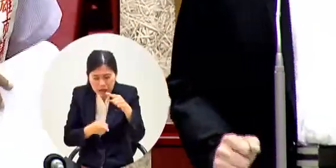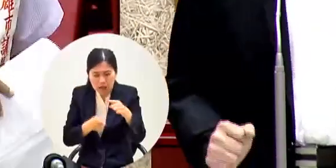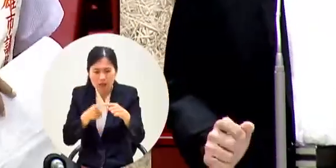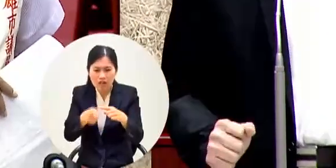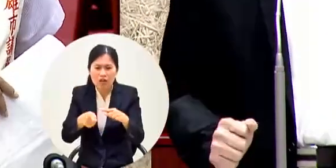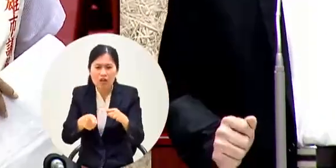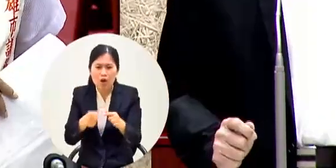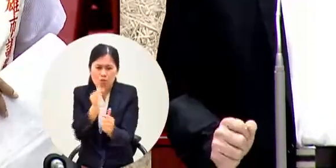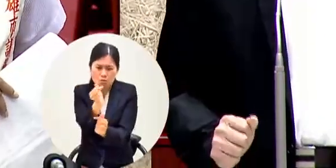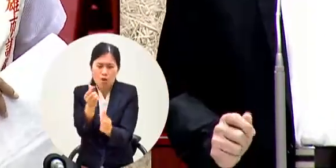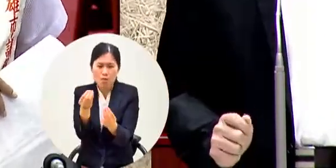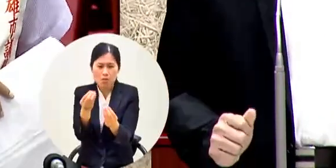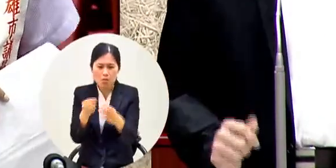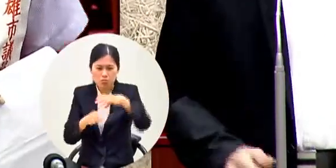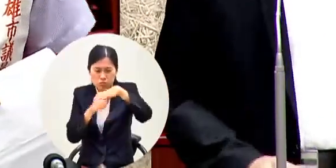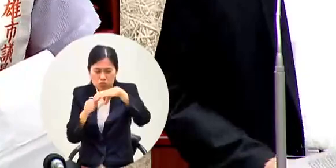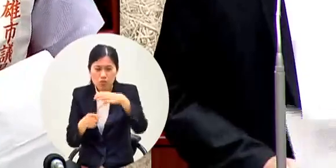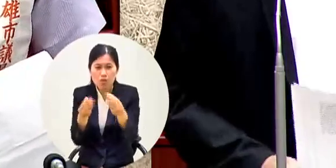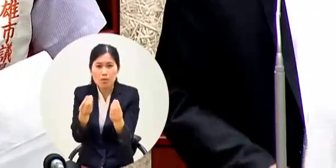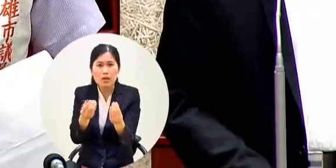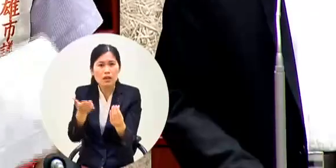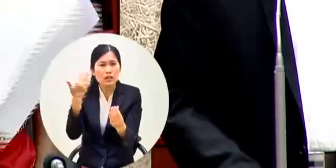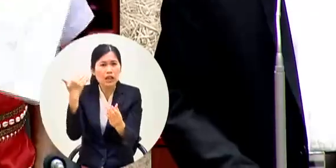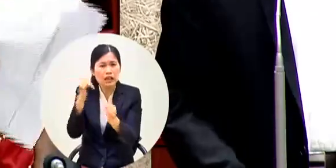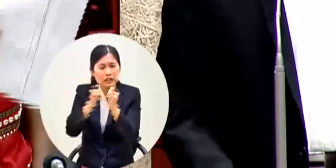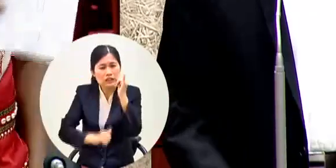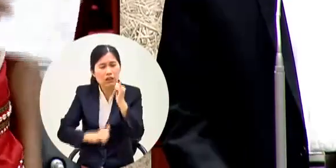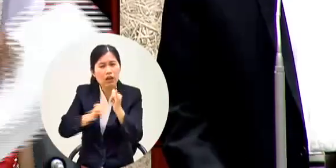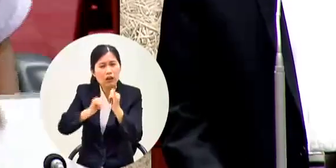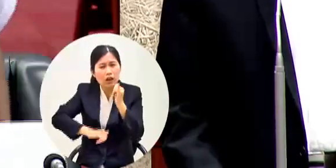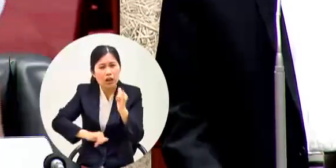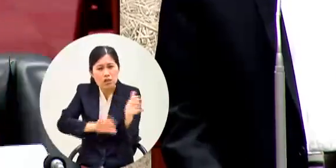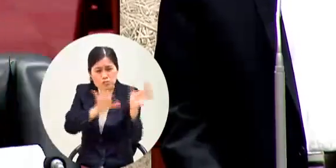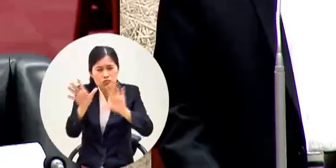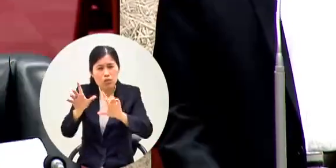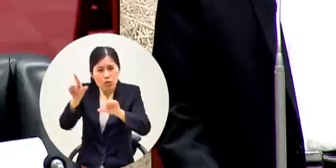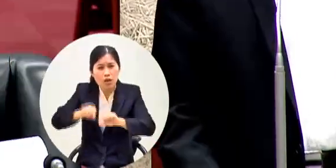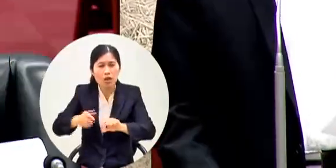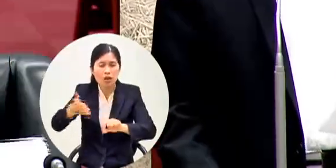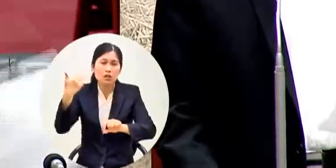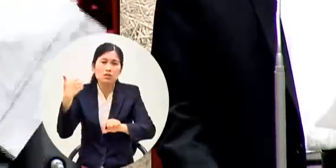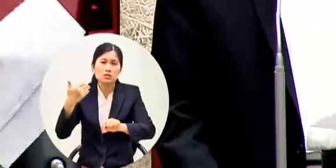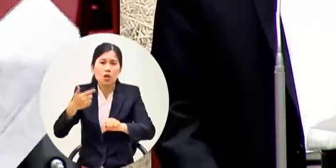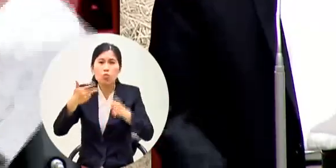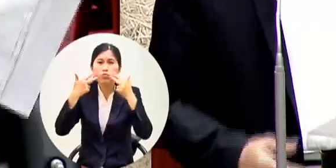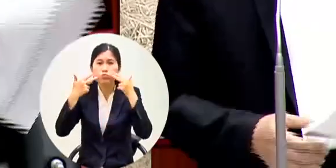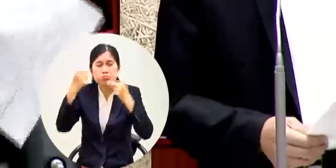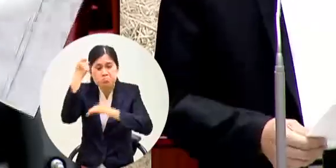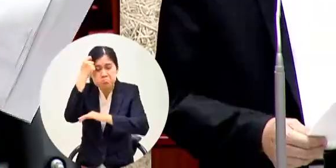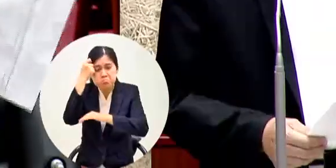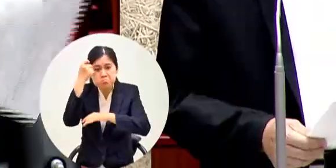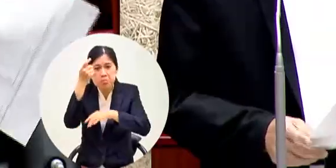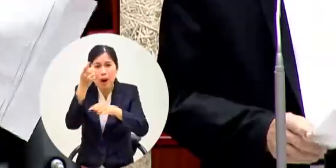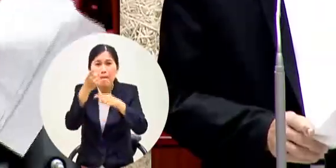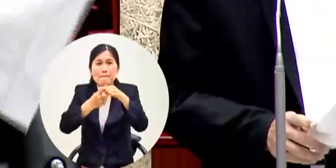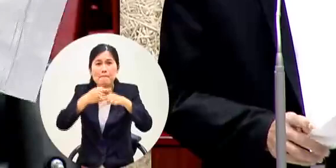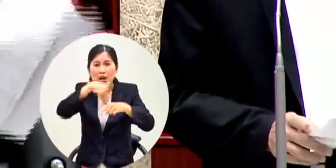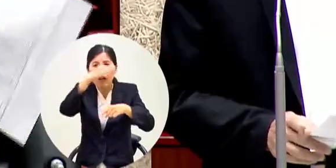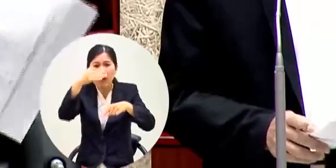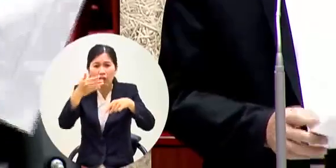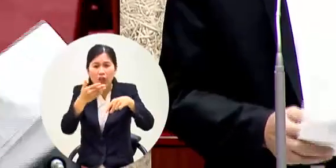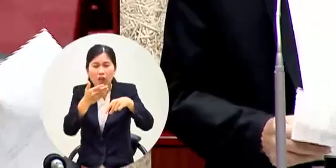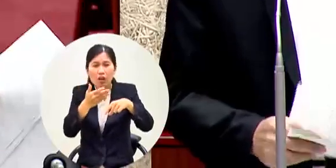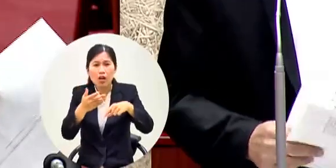割进去，造成在你106里绘图的时候，他认为它的区块不完